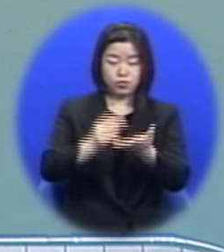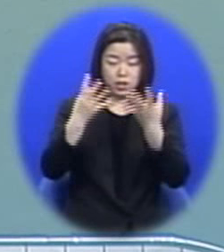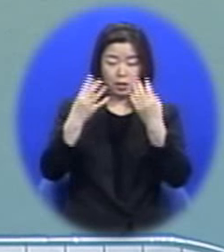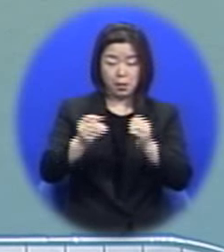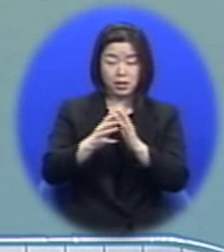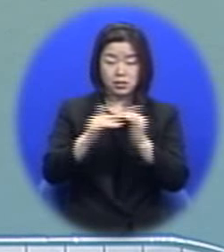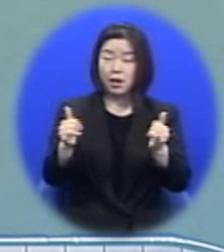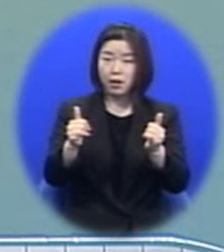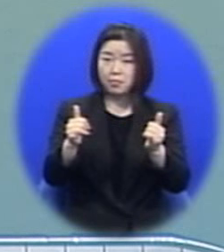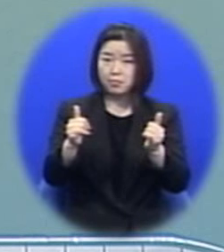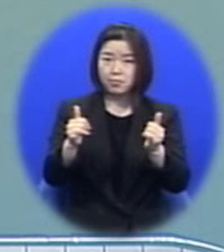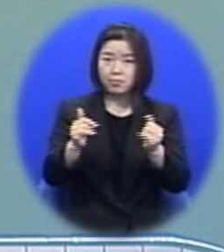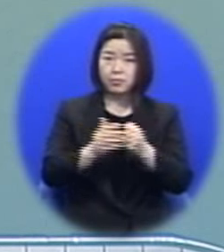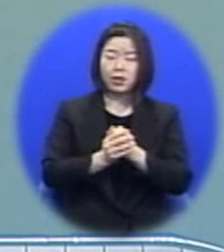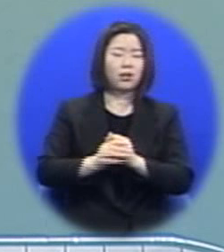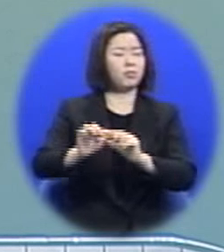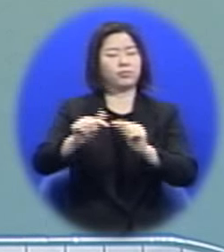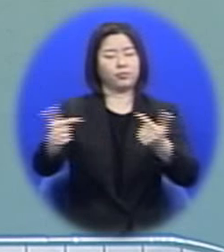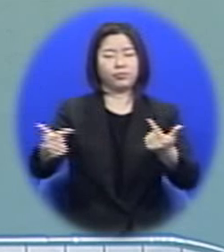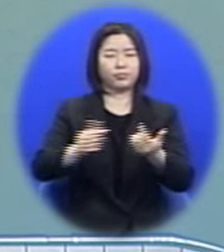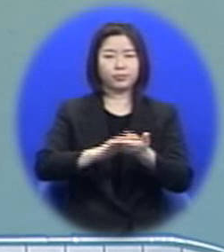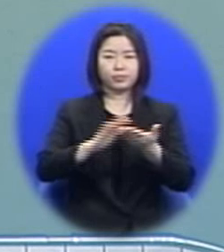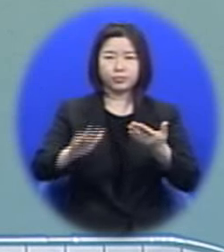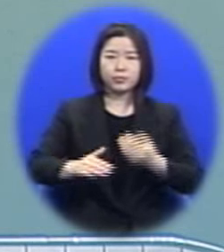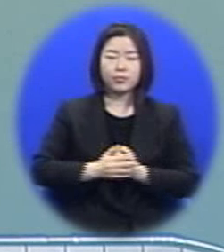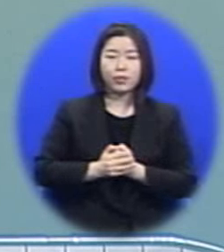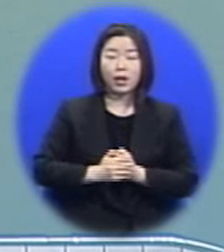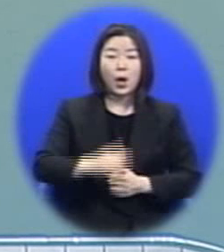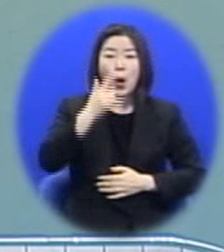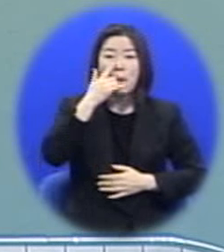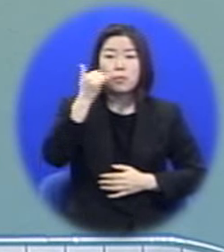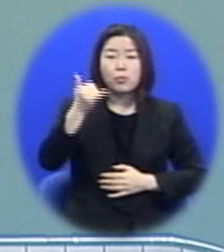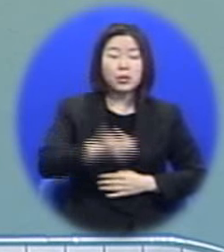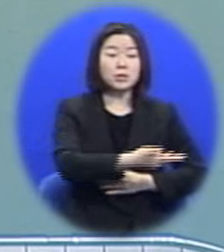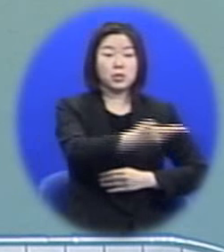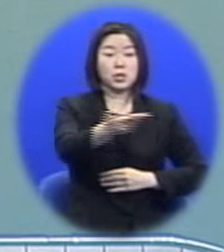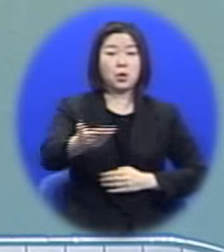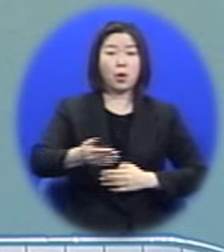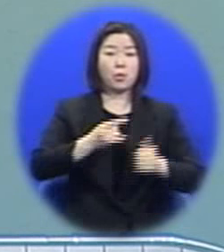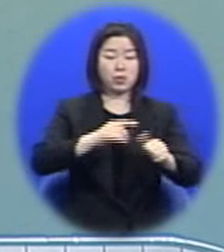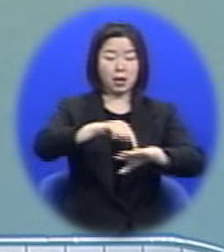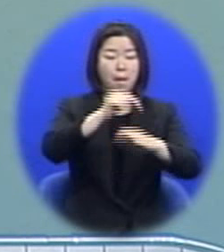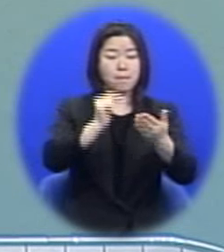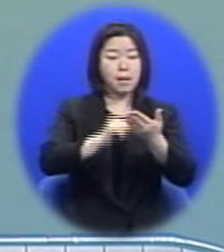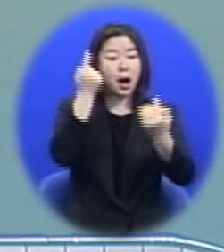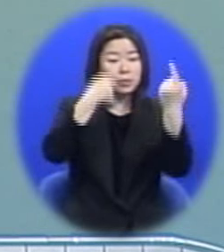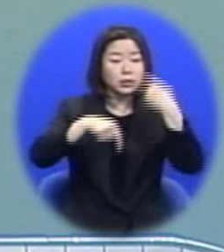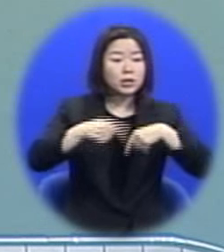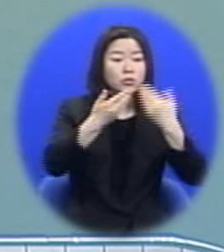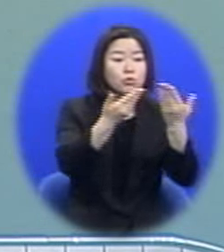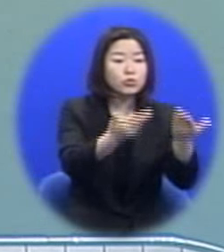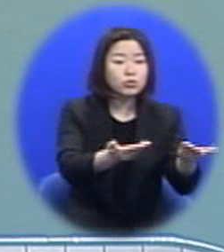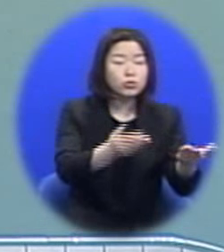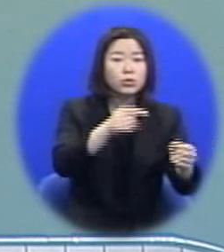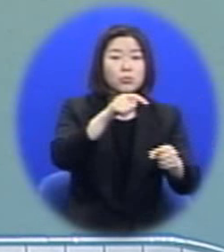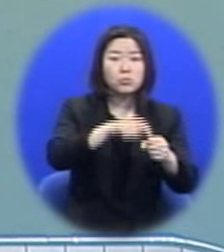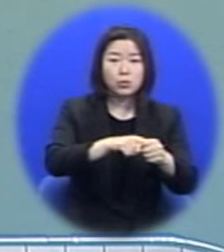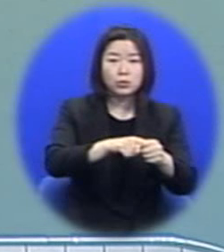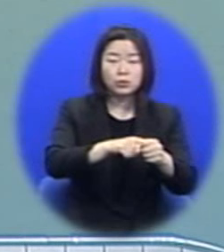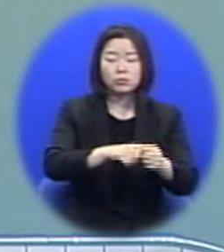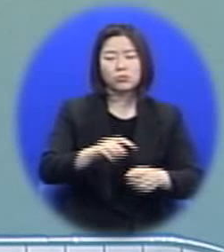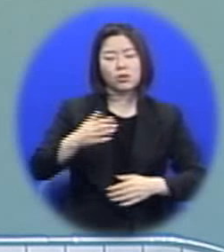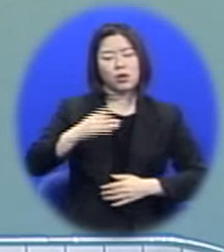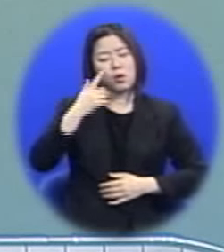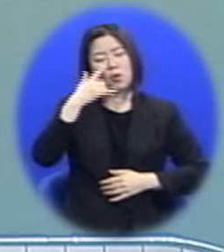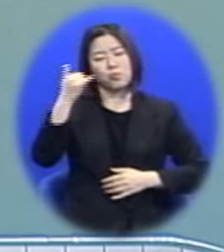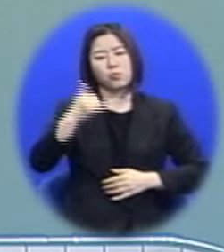분이야. 그렇지 않습니다. 부모님이 여러분에게 마음의 상처를 준 것은 그 부모님도